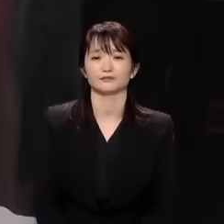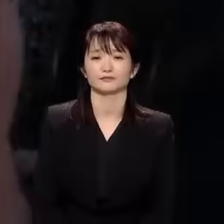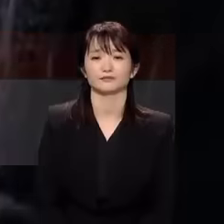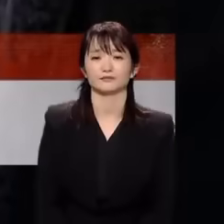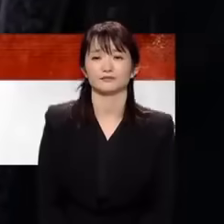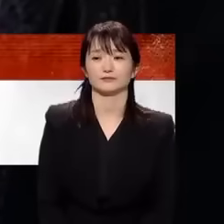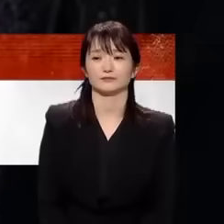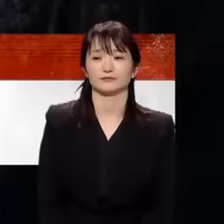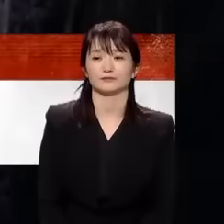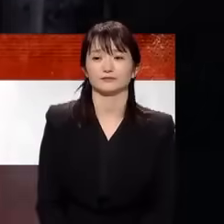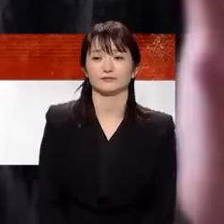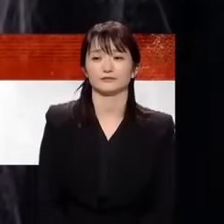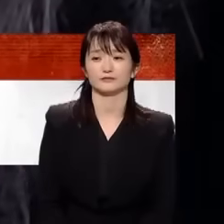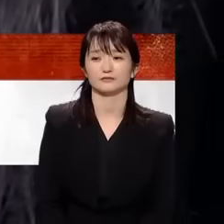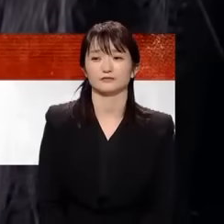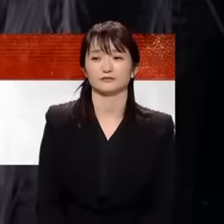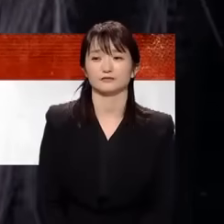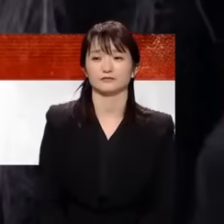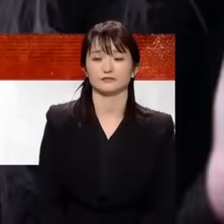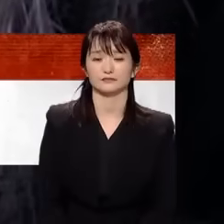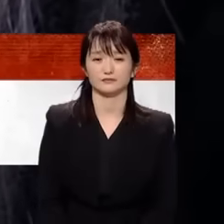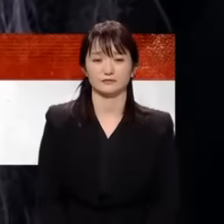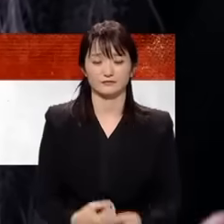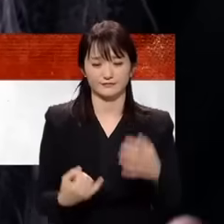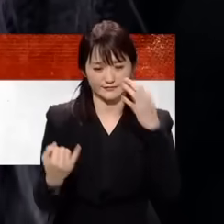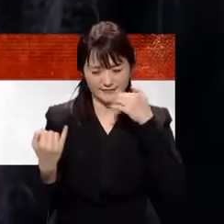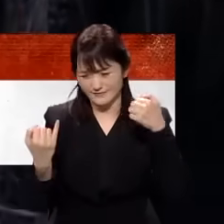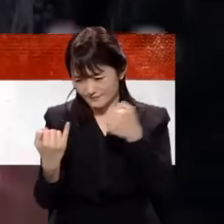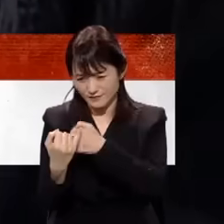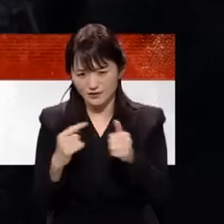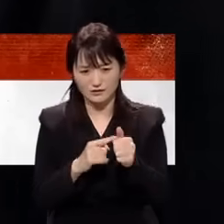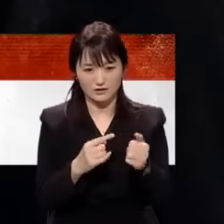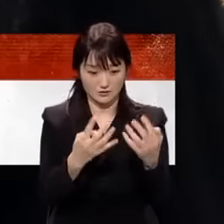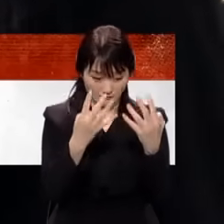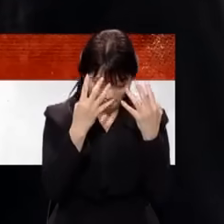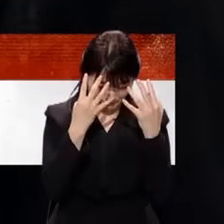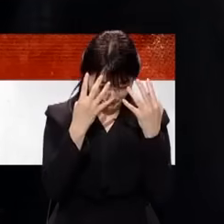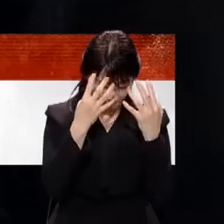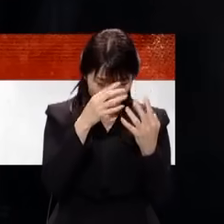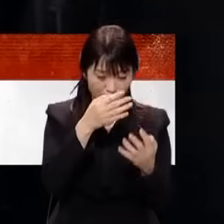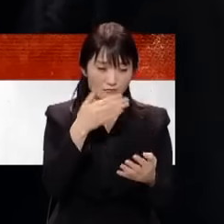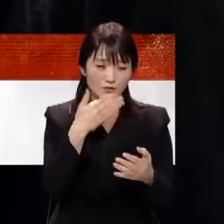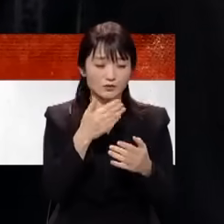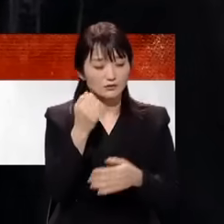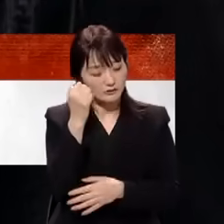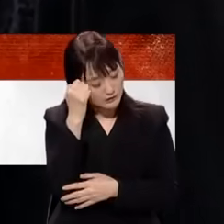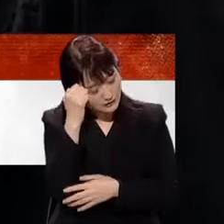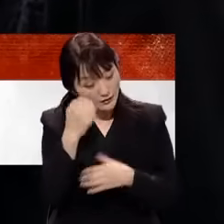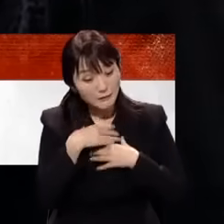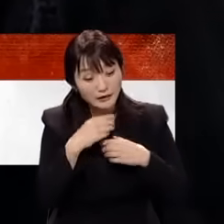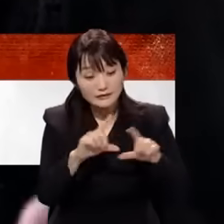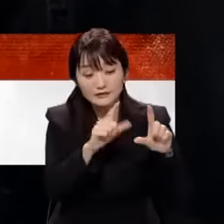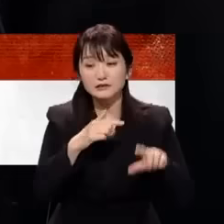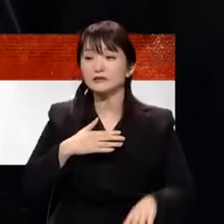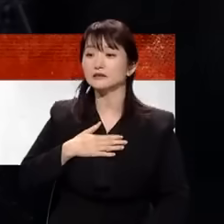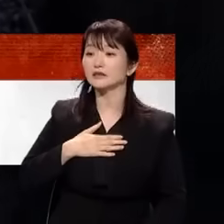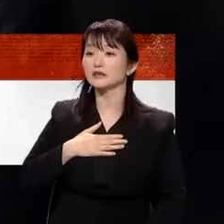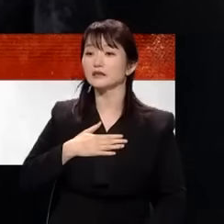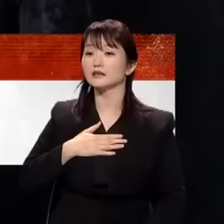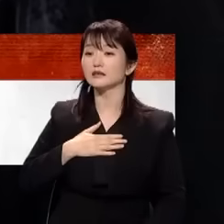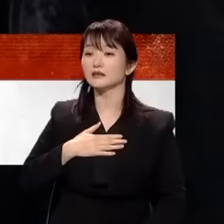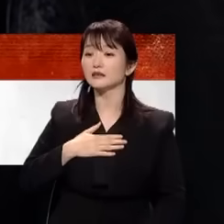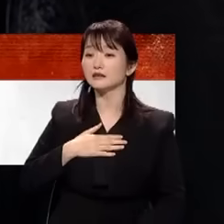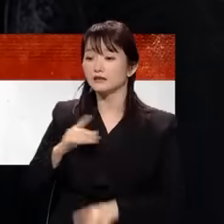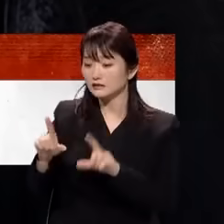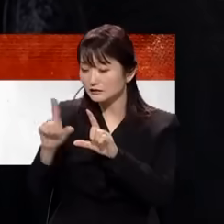들어보시죠 교도소에서 편안하게 먹고자고 살만고 있는데 나는 정자 밖에서 생활을 못